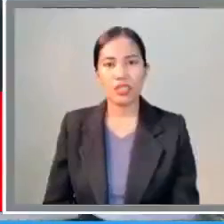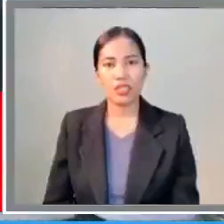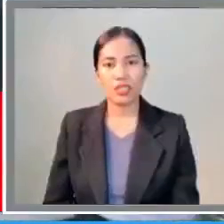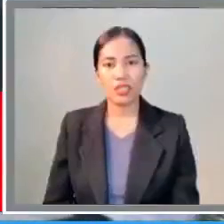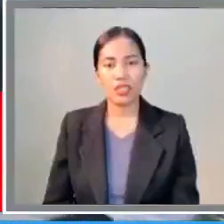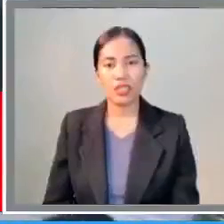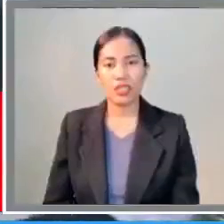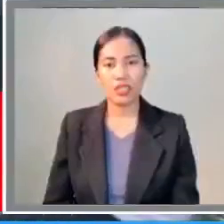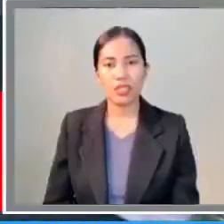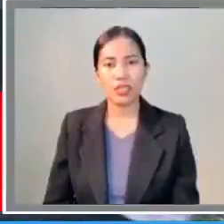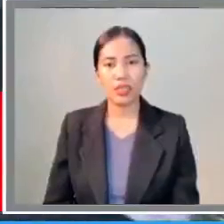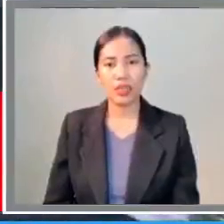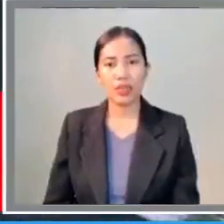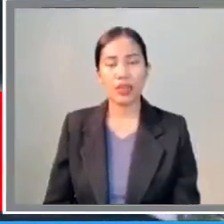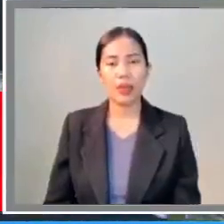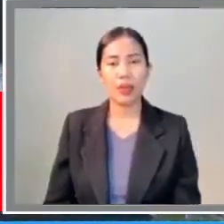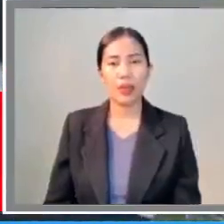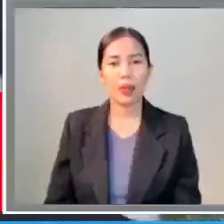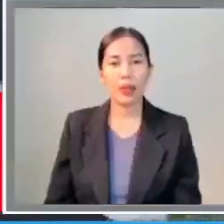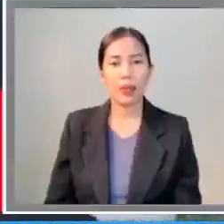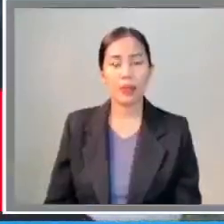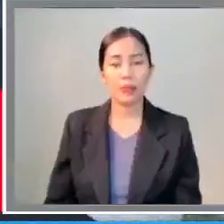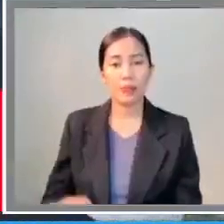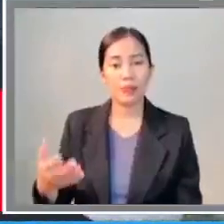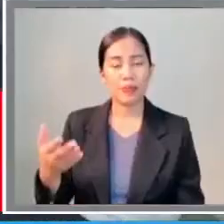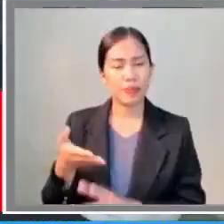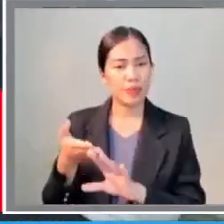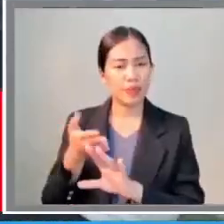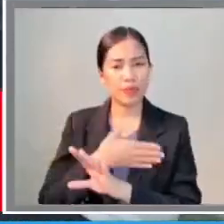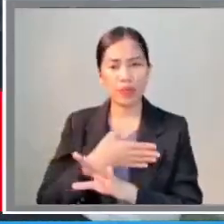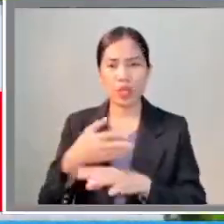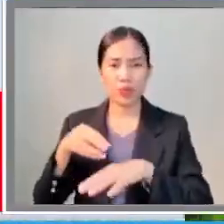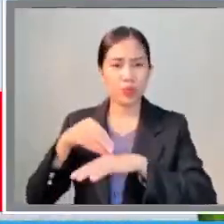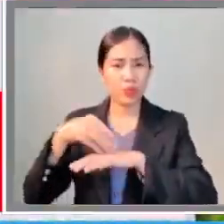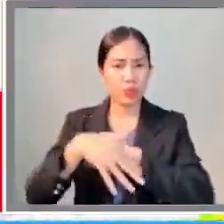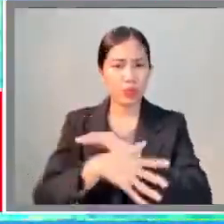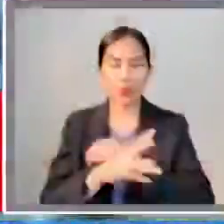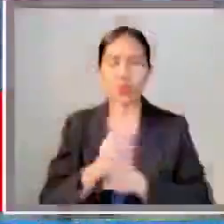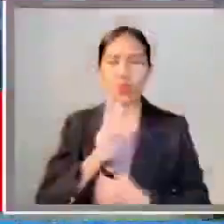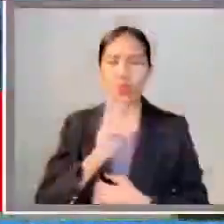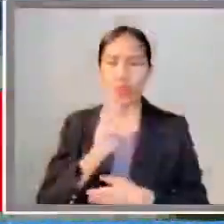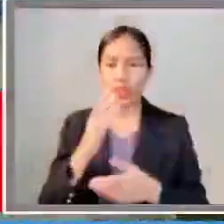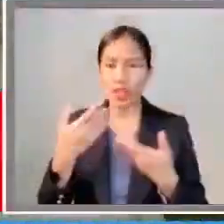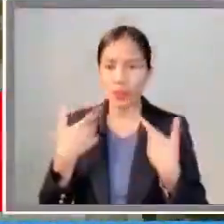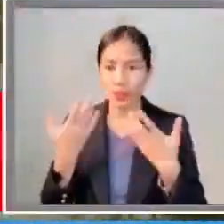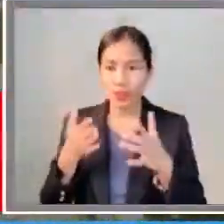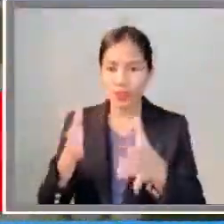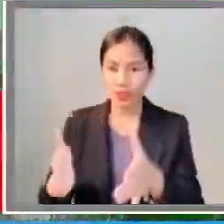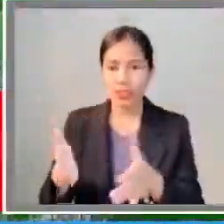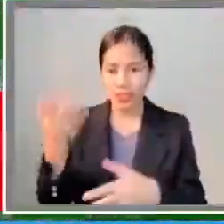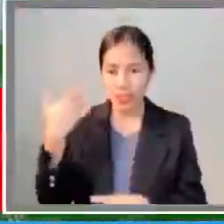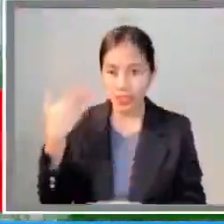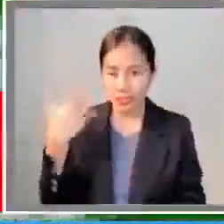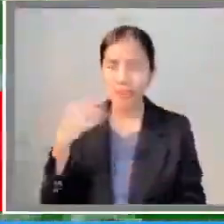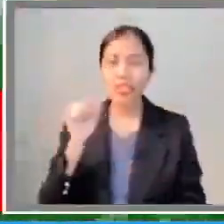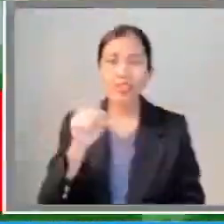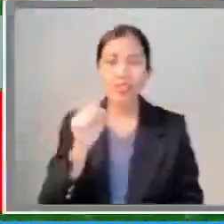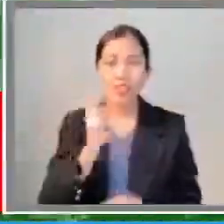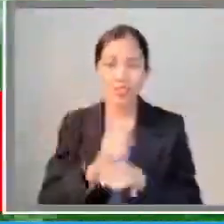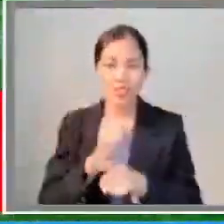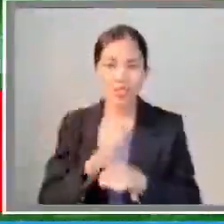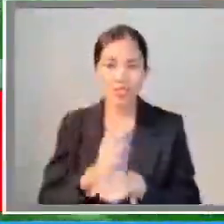bago may mga rumaragas ang tubig, talagang daan to. Daanan to. Tara na mga